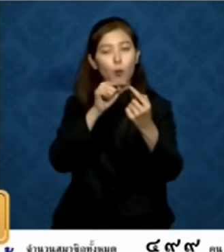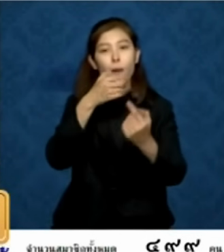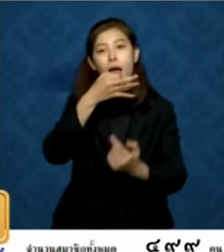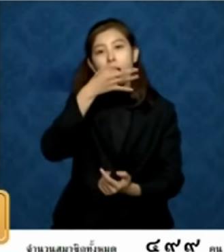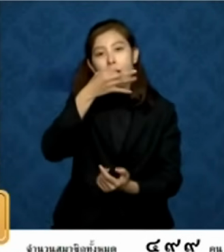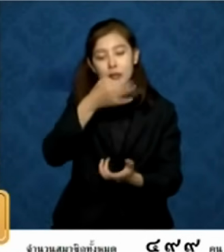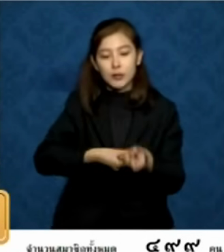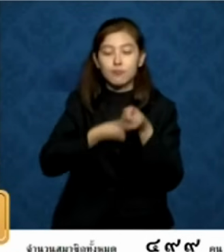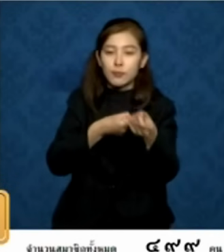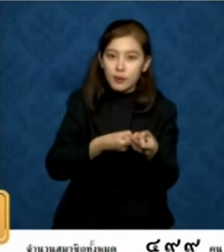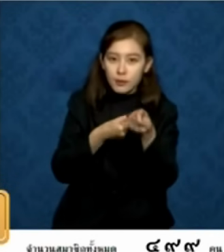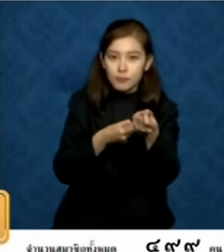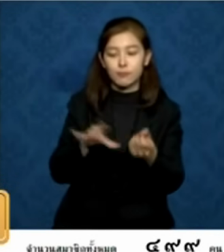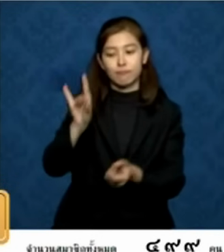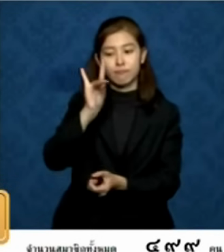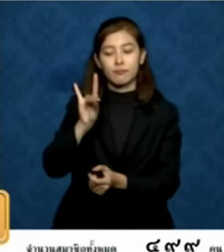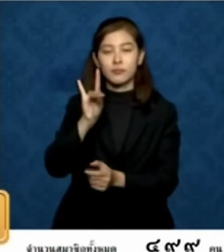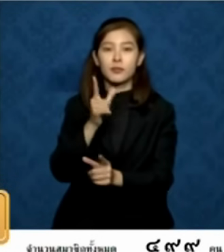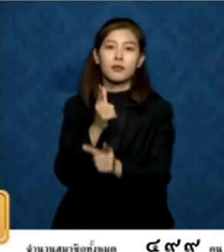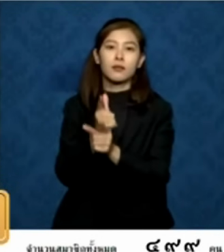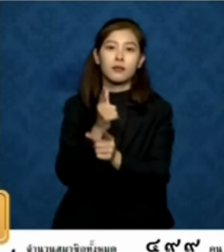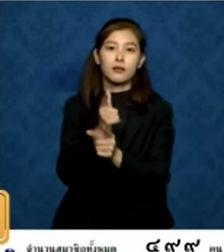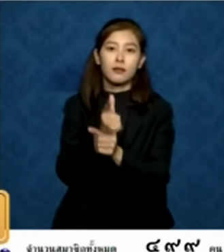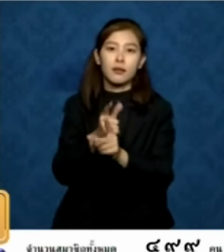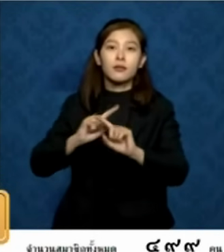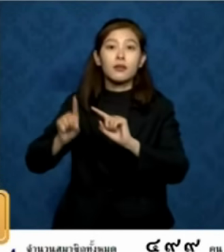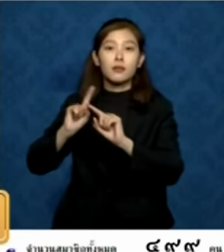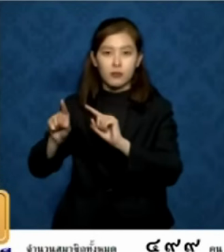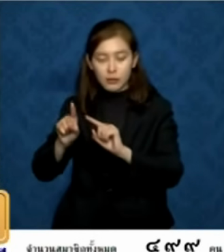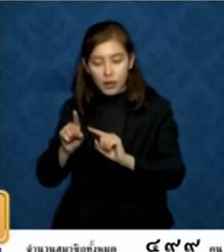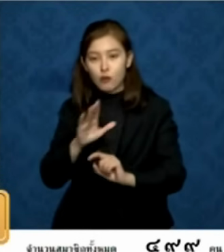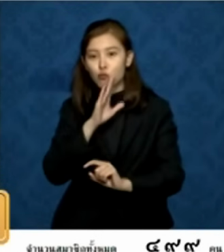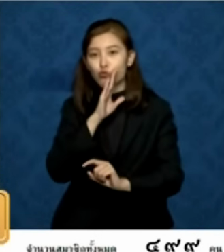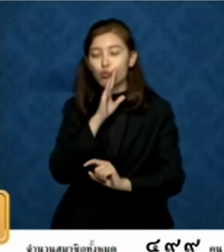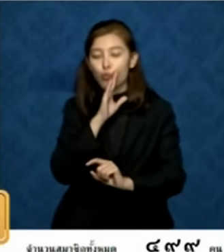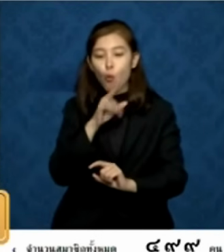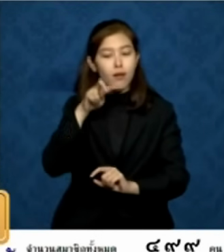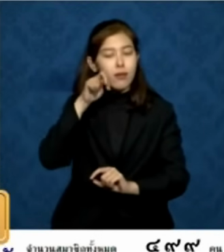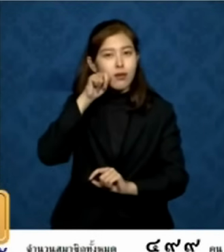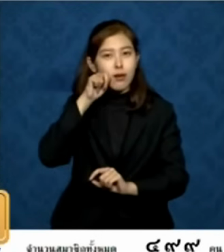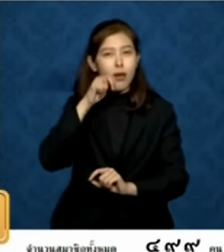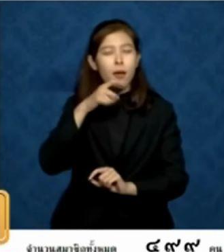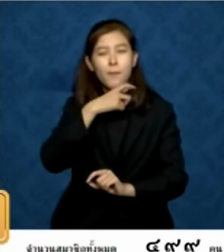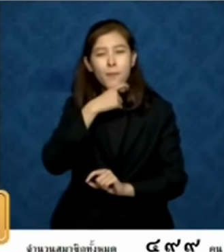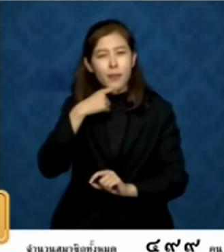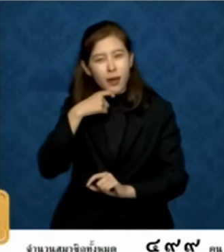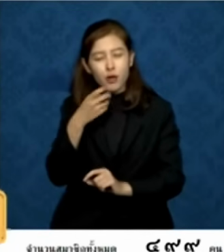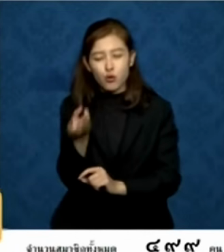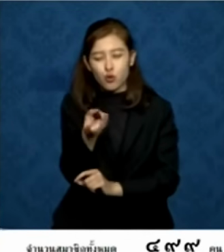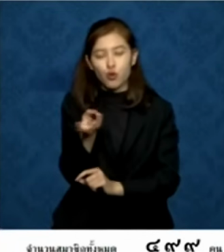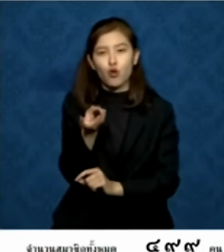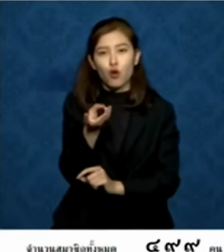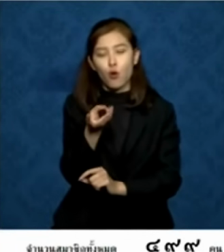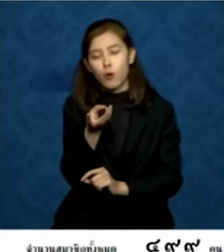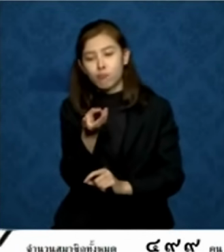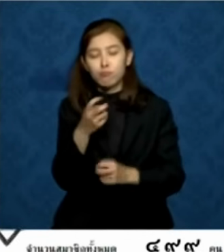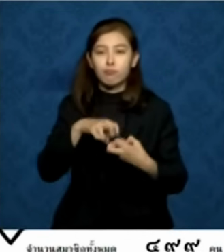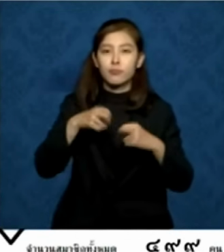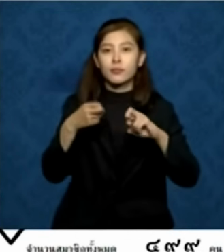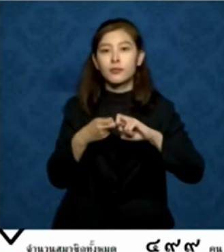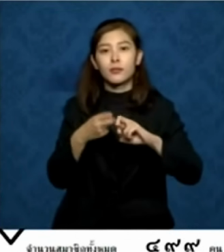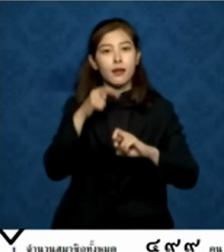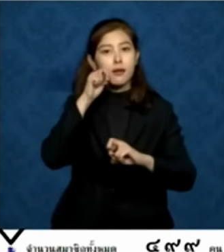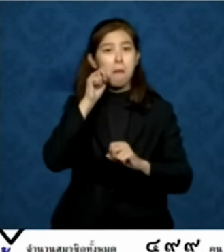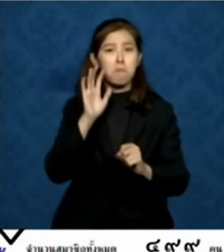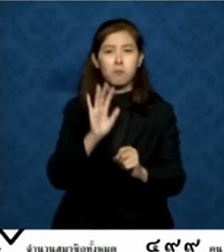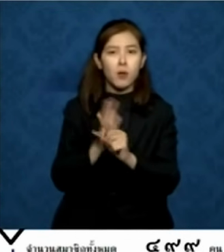ปศุสัตว์ลดต้นทุนในการเข้าถึงน้ำทำให้เกษตรกรไม่จำเป็นต้องกังวลเรื่องปัจจัยในการผลิตอี